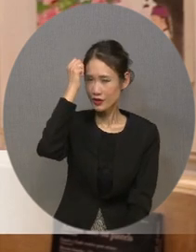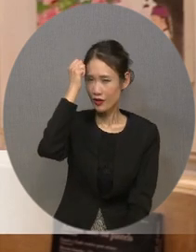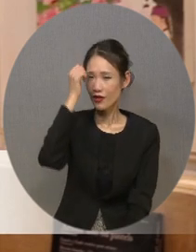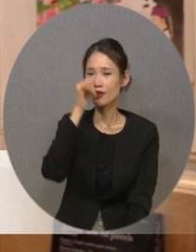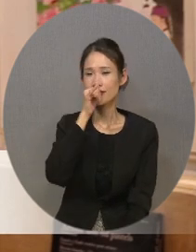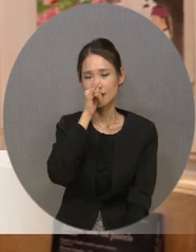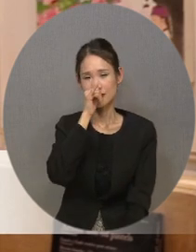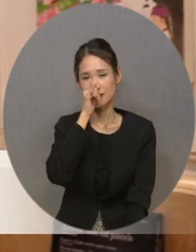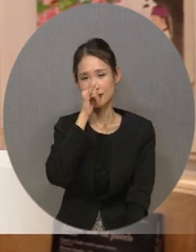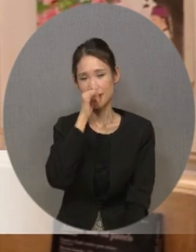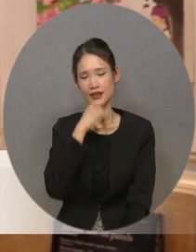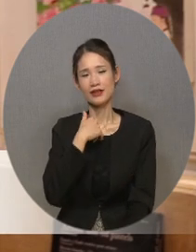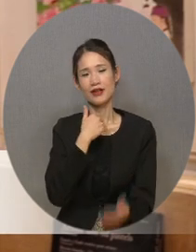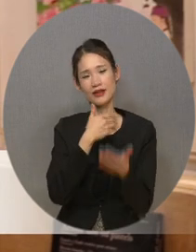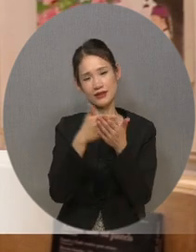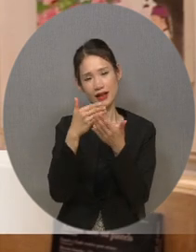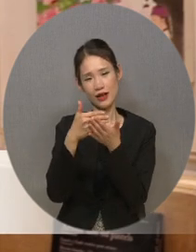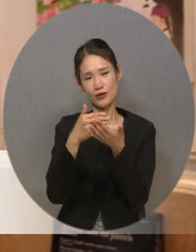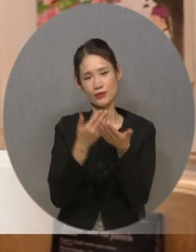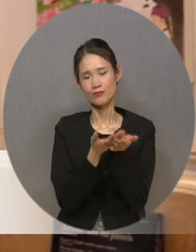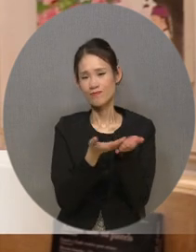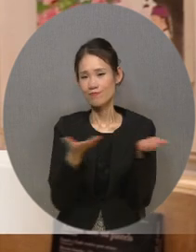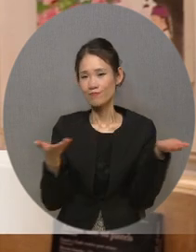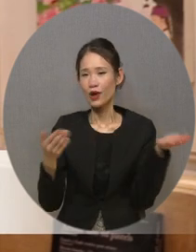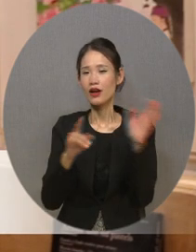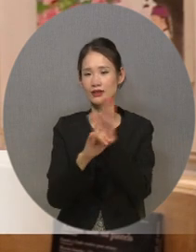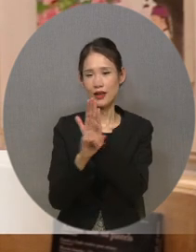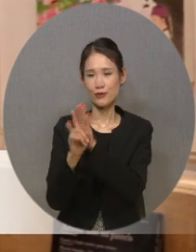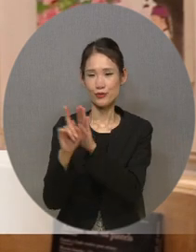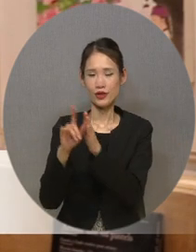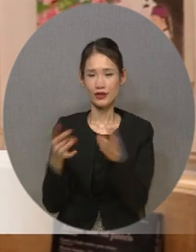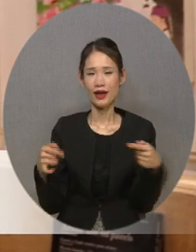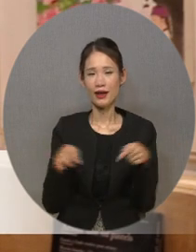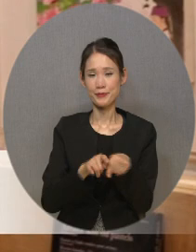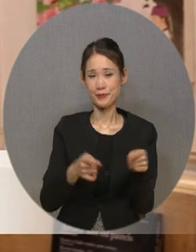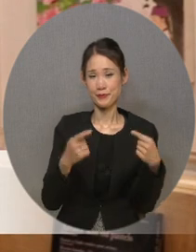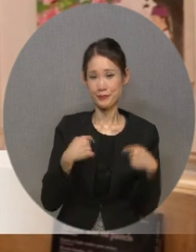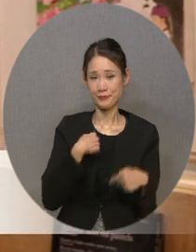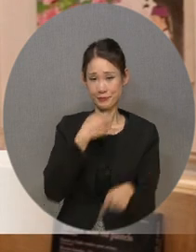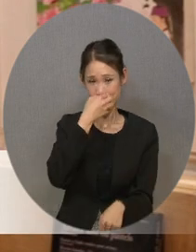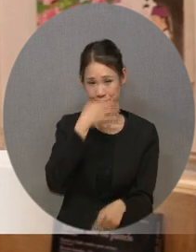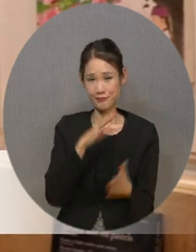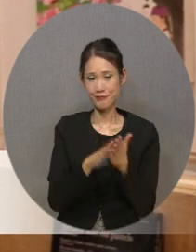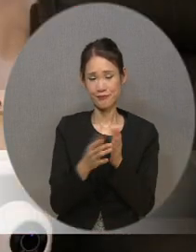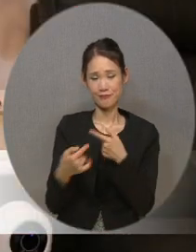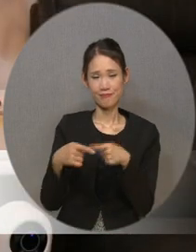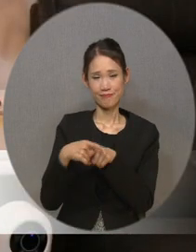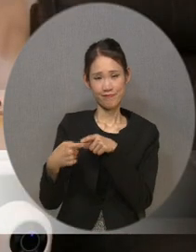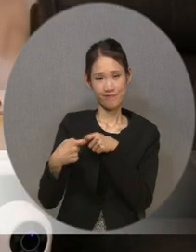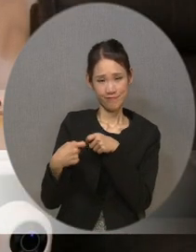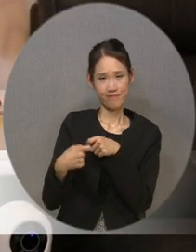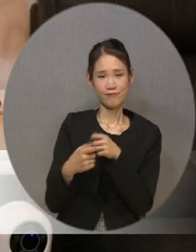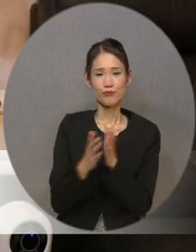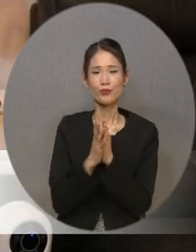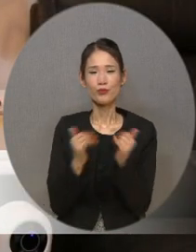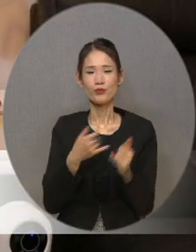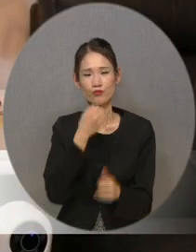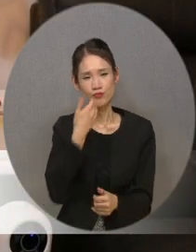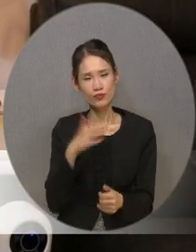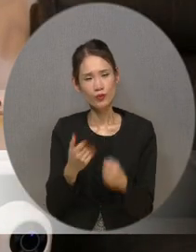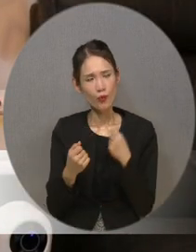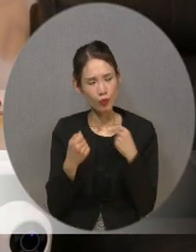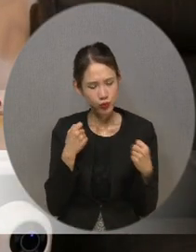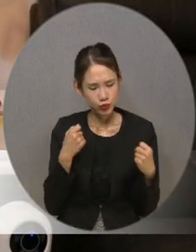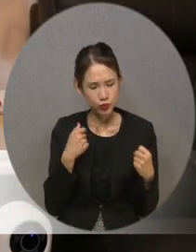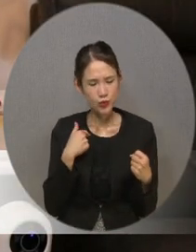작품 전시할 때마다 늘 함께 해줬던 모습들 그리고 제가 힘들어할 때마다 옆에서 많이 본인들도 힘든데